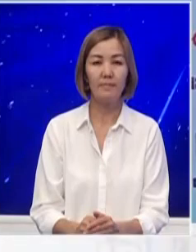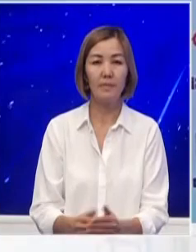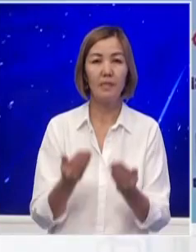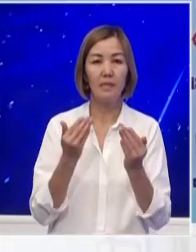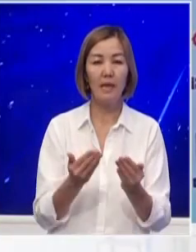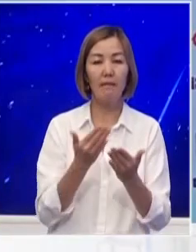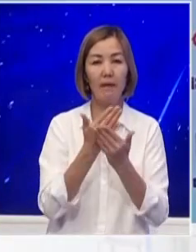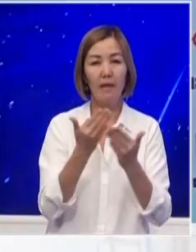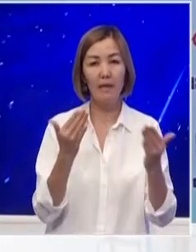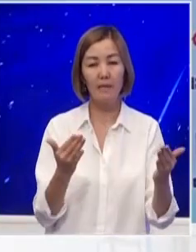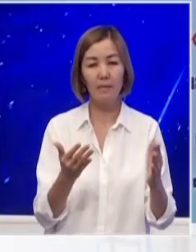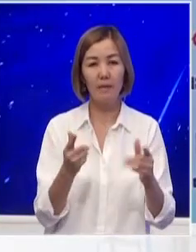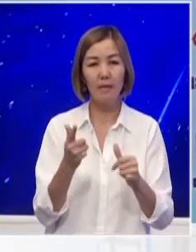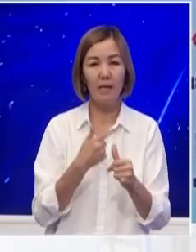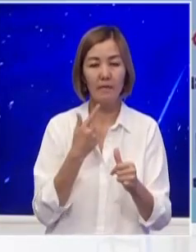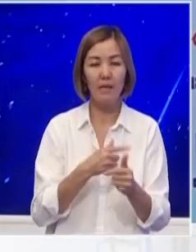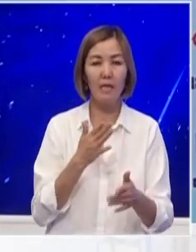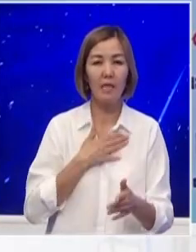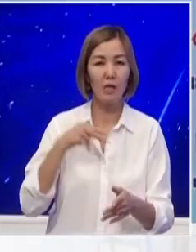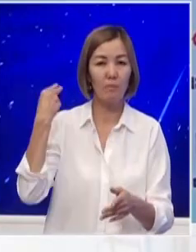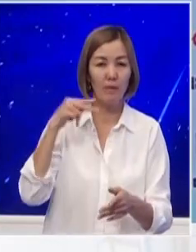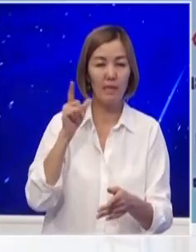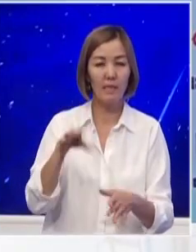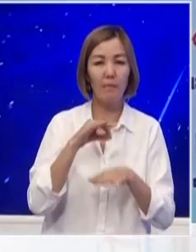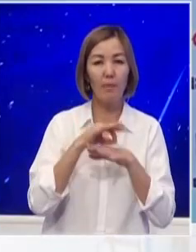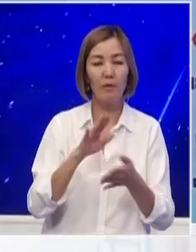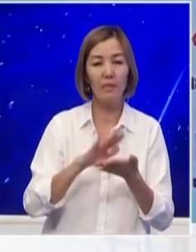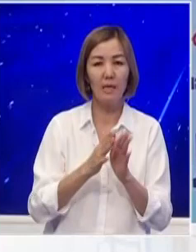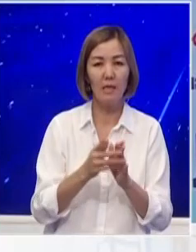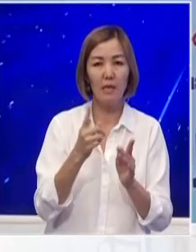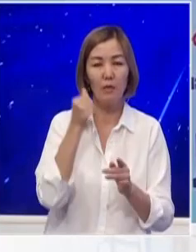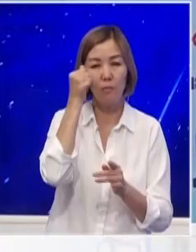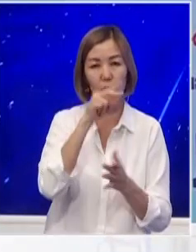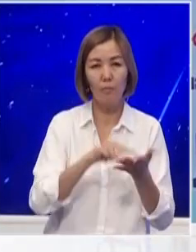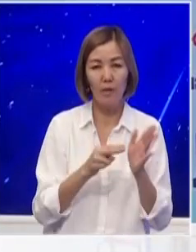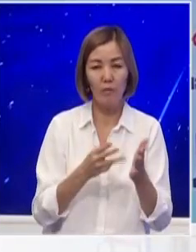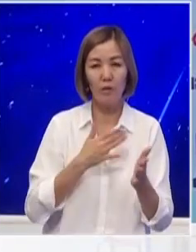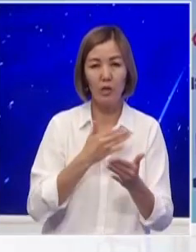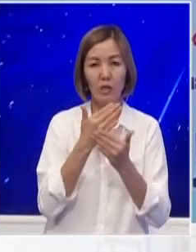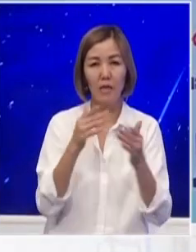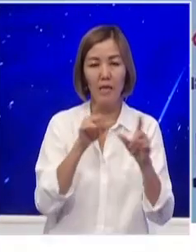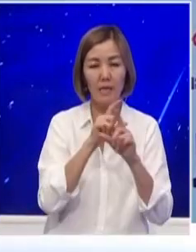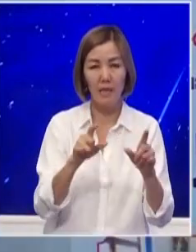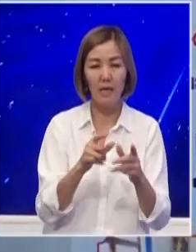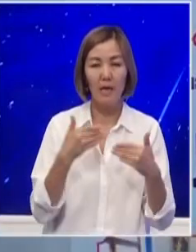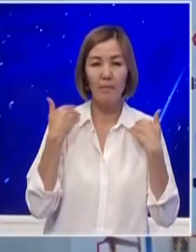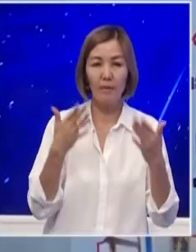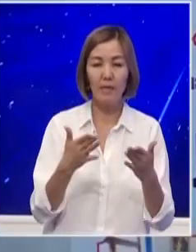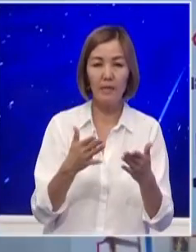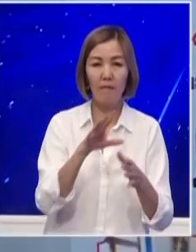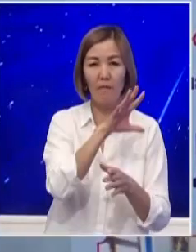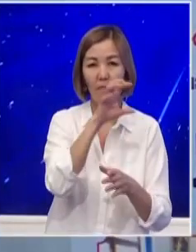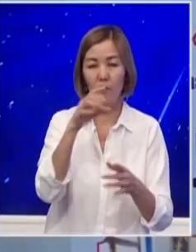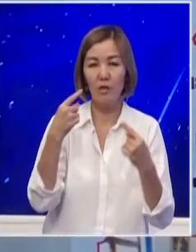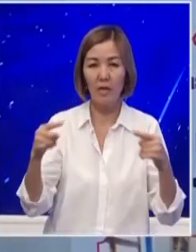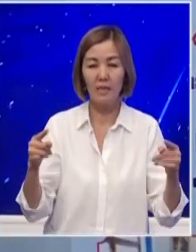Данная экспозиция имеет название «Наш президент». Она проводится согласно годовому плану нашей галереи. Здесь представлены изображения